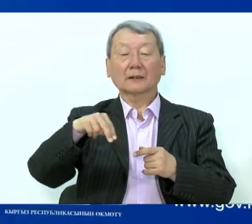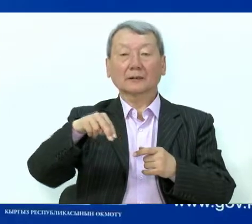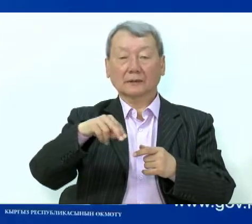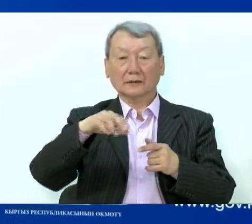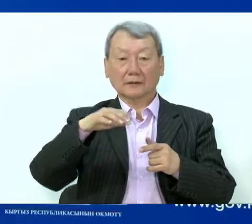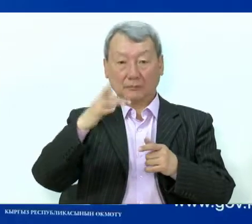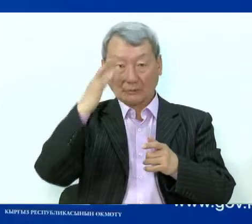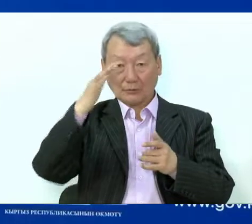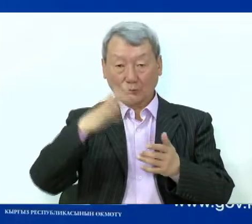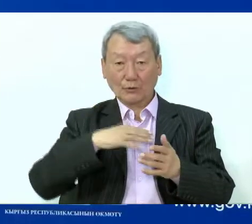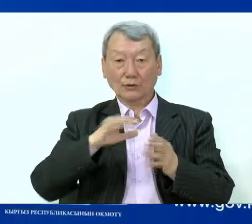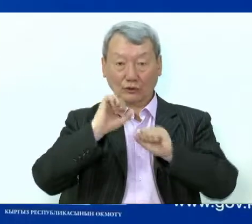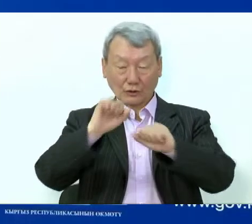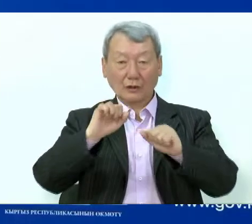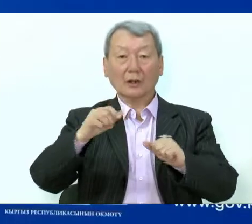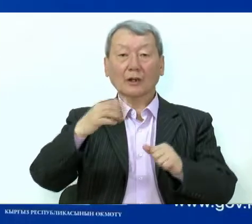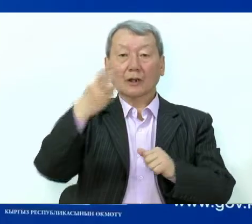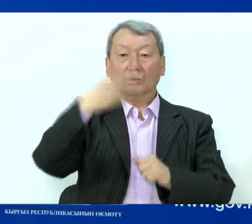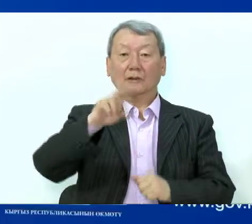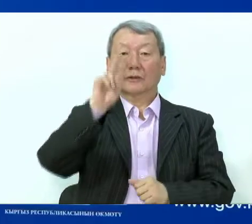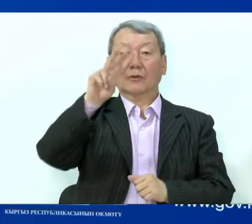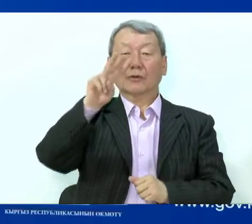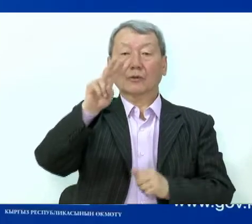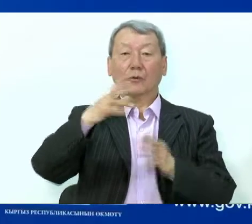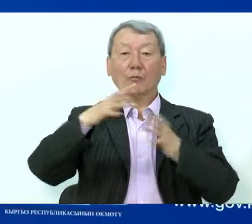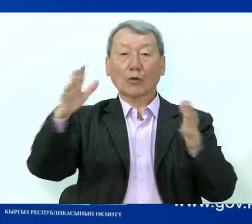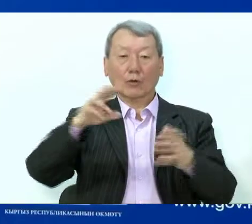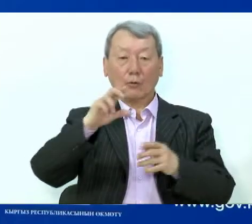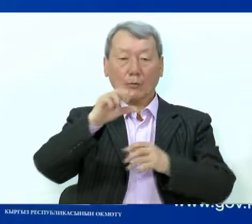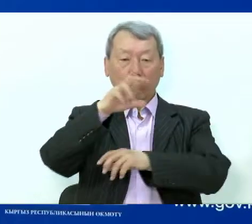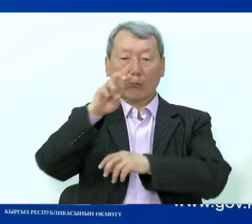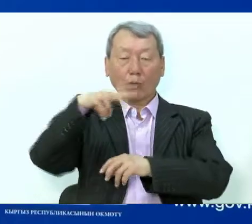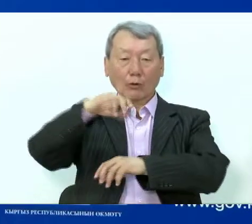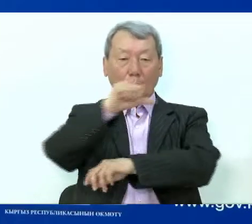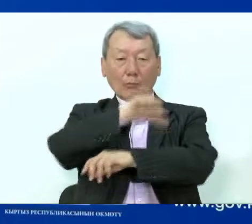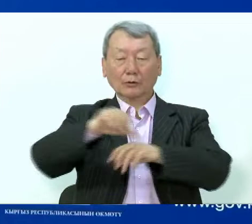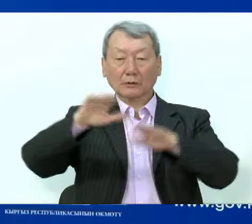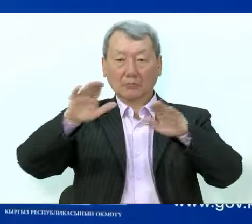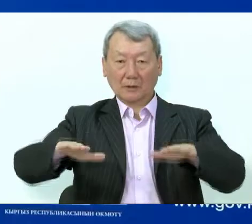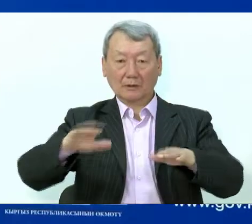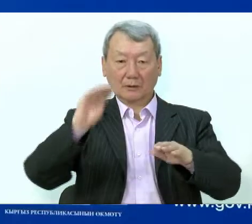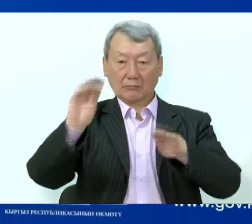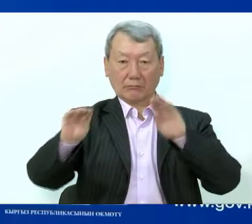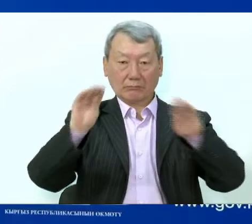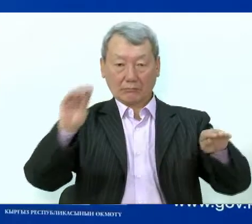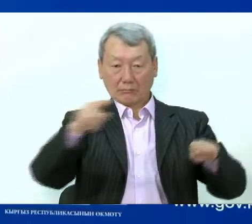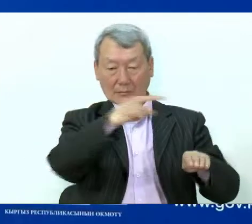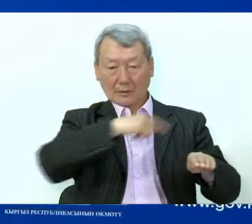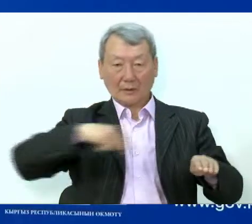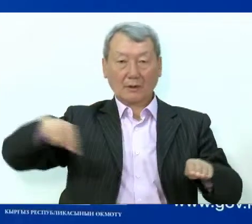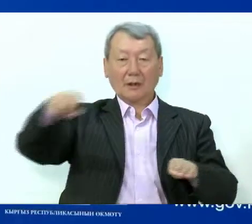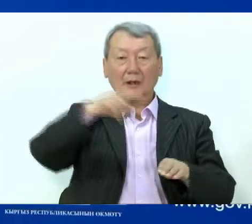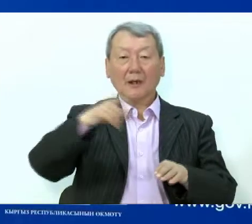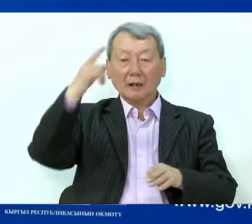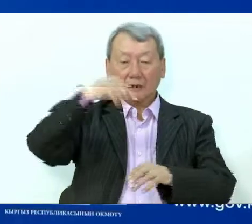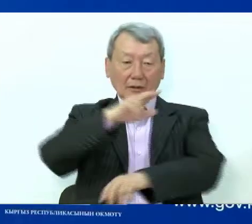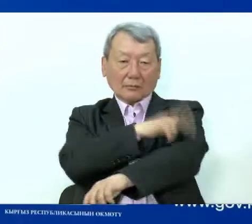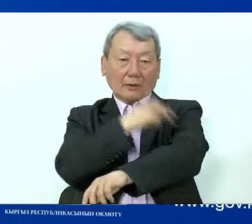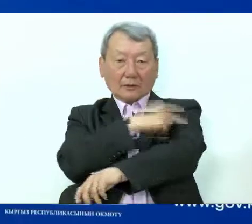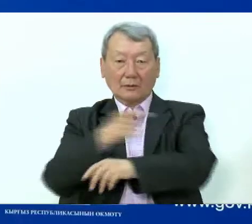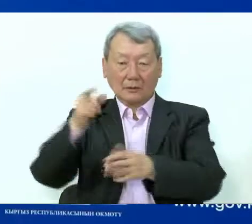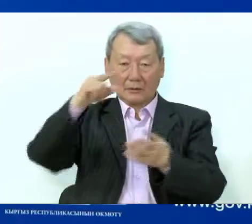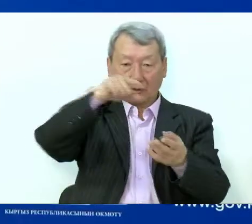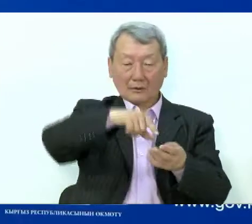сактоо максатында 32 чоң блокпосттор коюлган. Андан тышкары ички санитардык